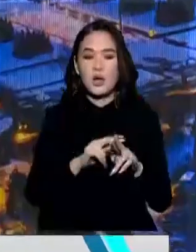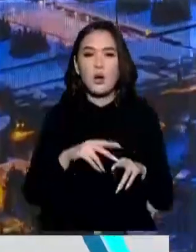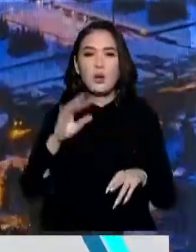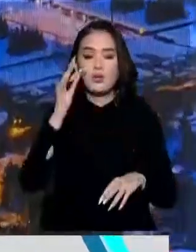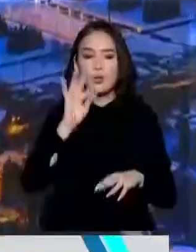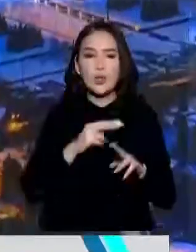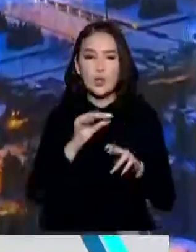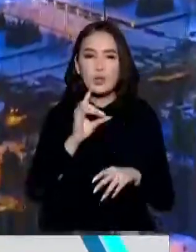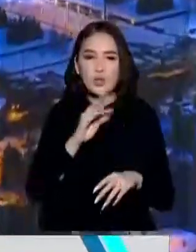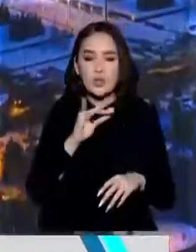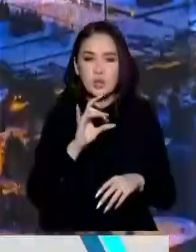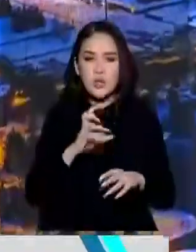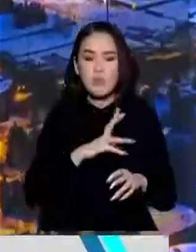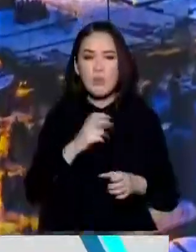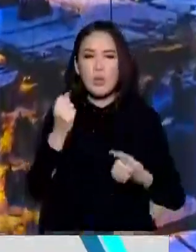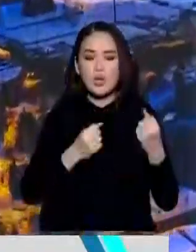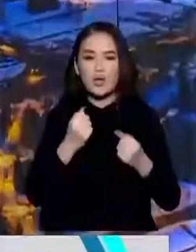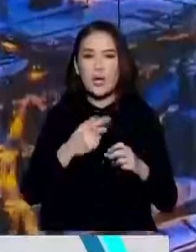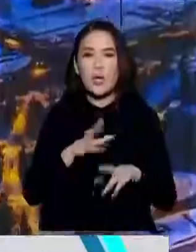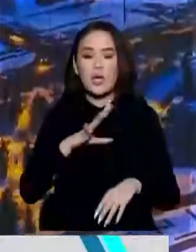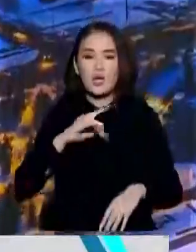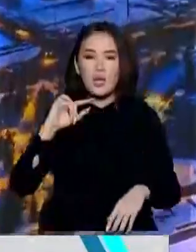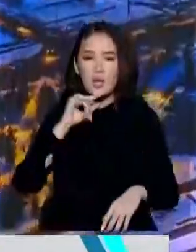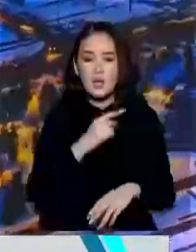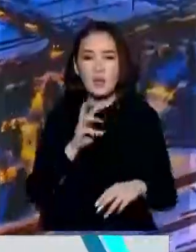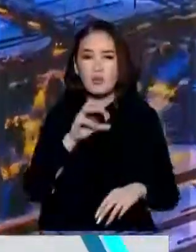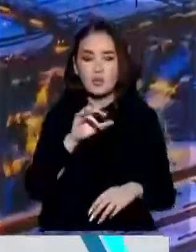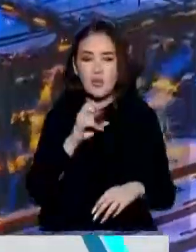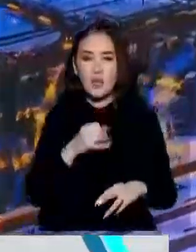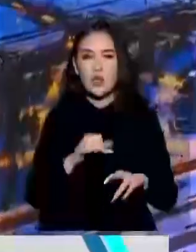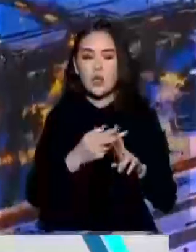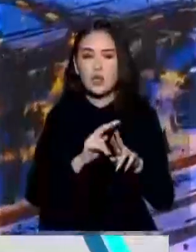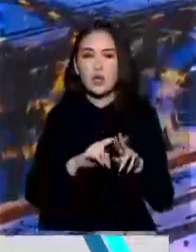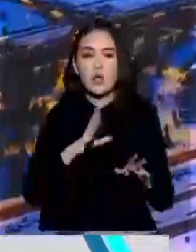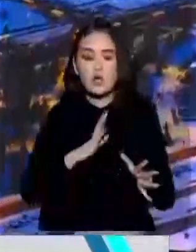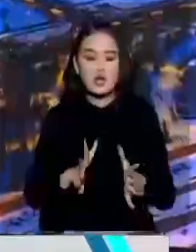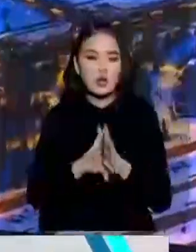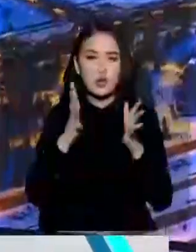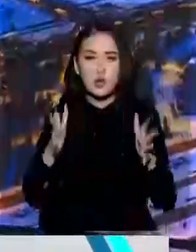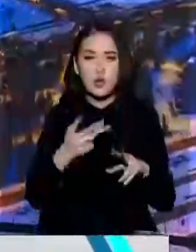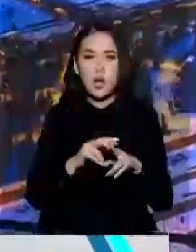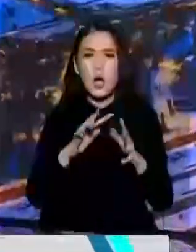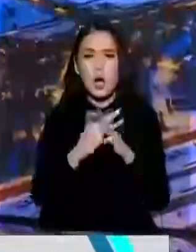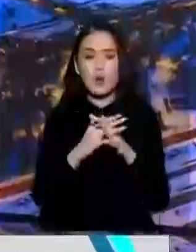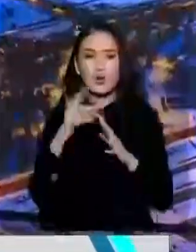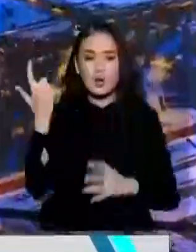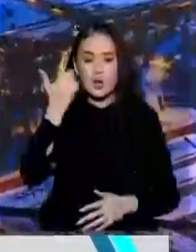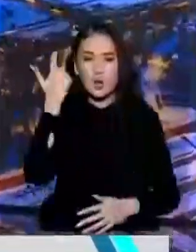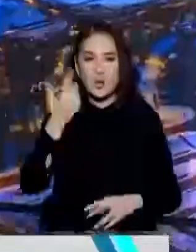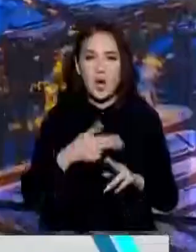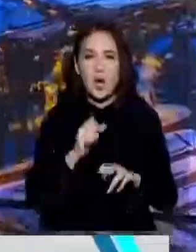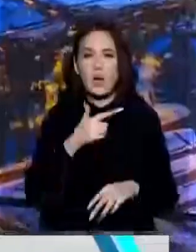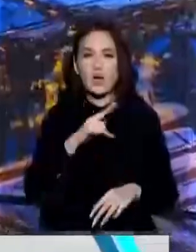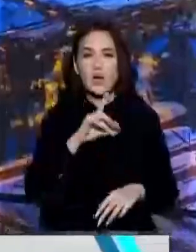ішінде инженерлік, машина жасау, энергетика саласында, мұнай-газ саласында және өте үлкен басымдылық ауыл шаруашылығына.